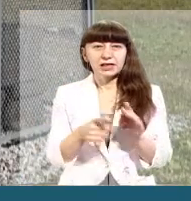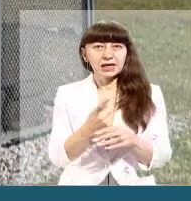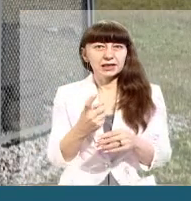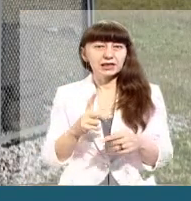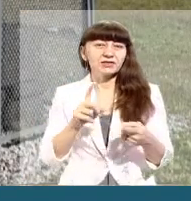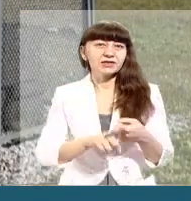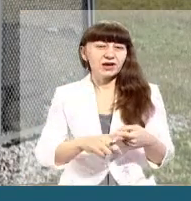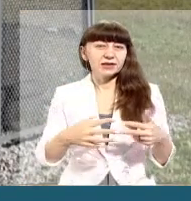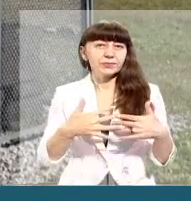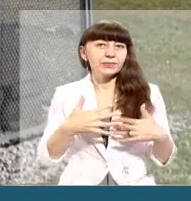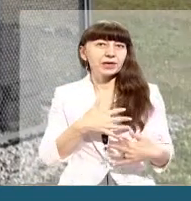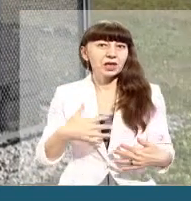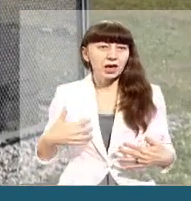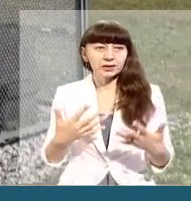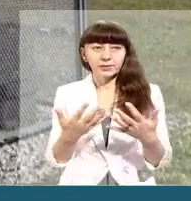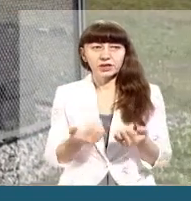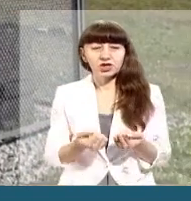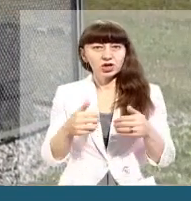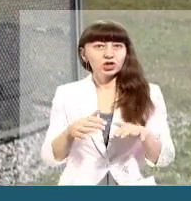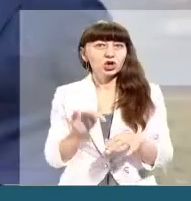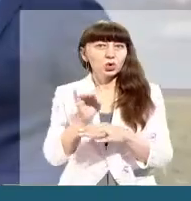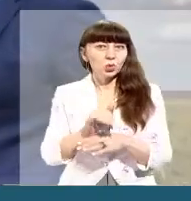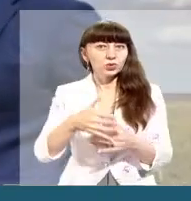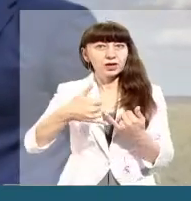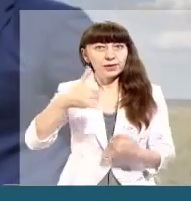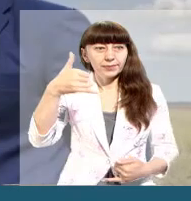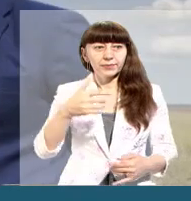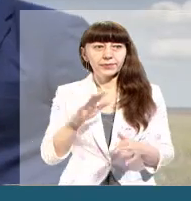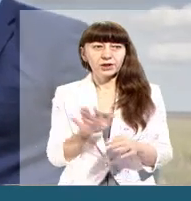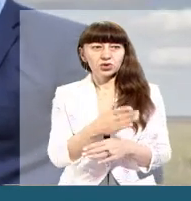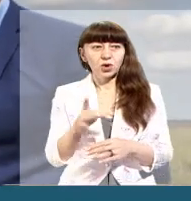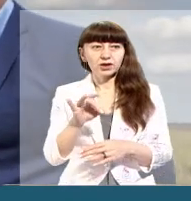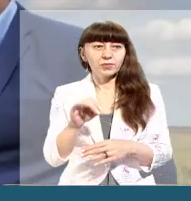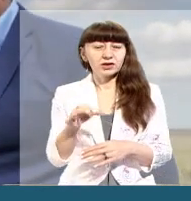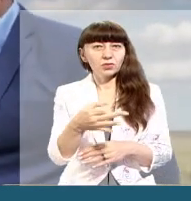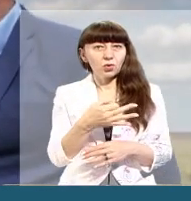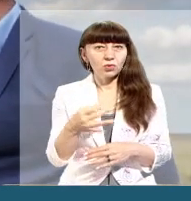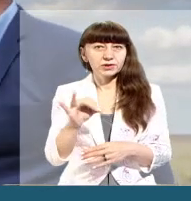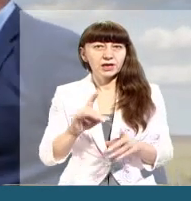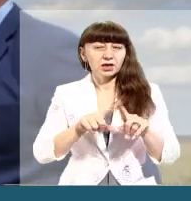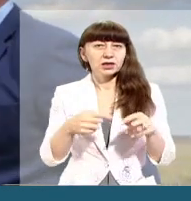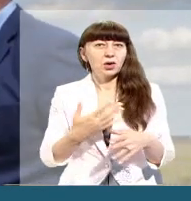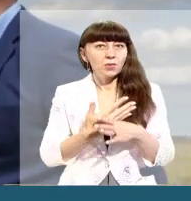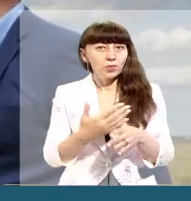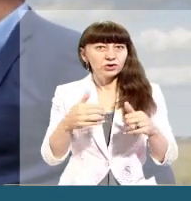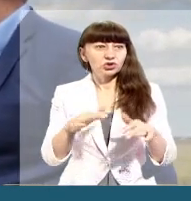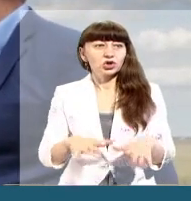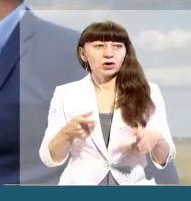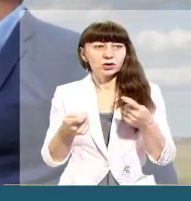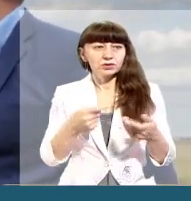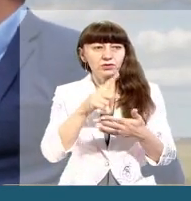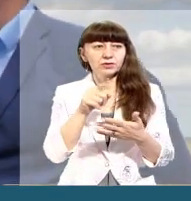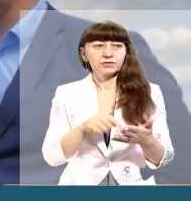принято решение об установке антенно-мачтового сооружения. Между тем, акиматом области оказано содействие в оперативном решении